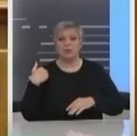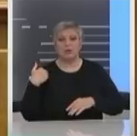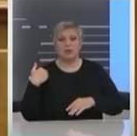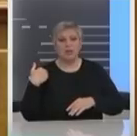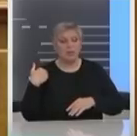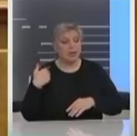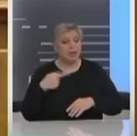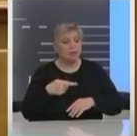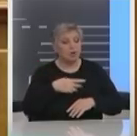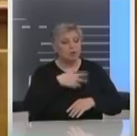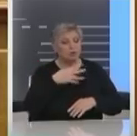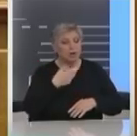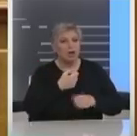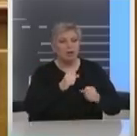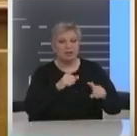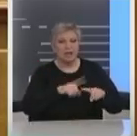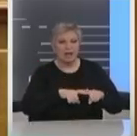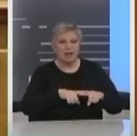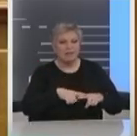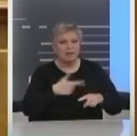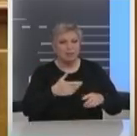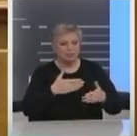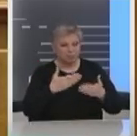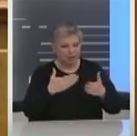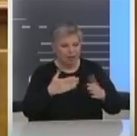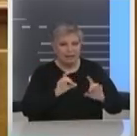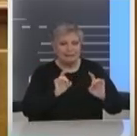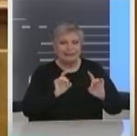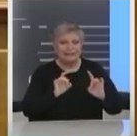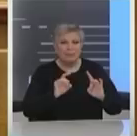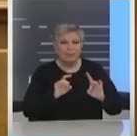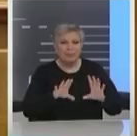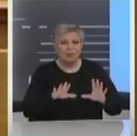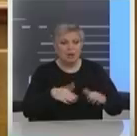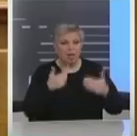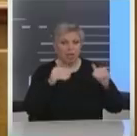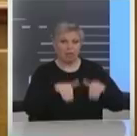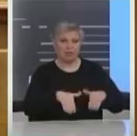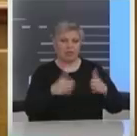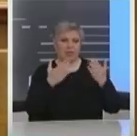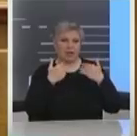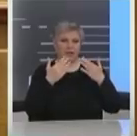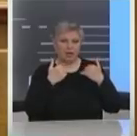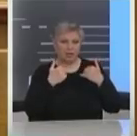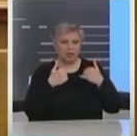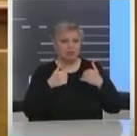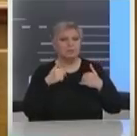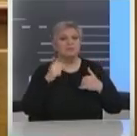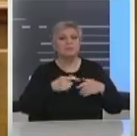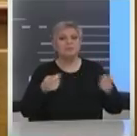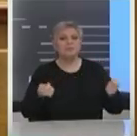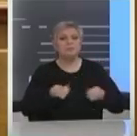ιερό, ούτε όσιο. Προς επίρρωση αυτού, αποφασίσατε με διαρροές